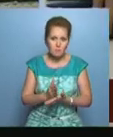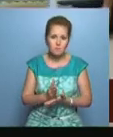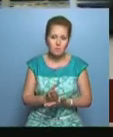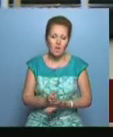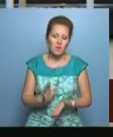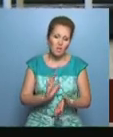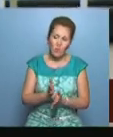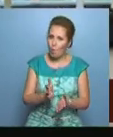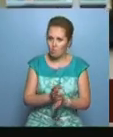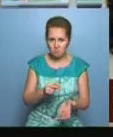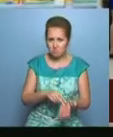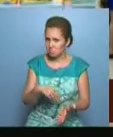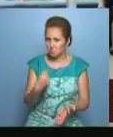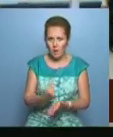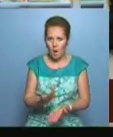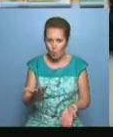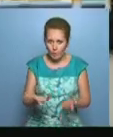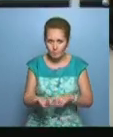Творог дорогой.